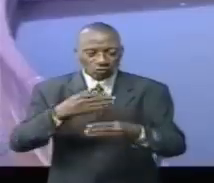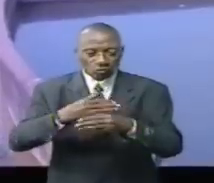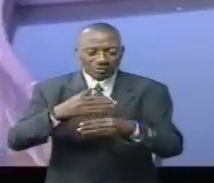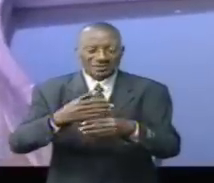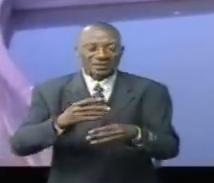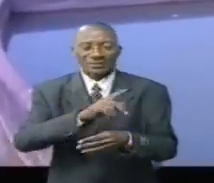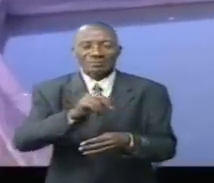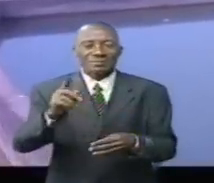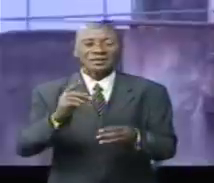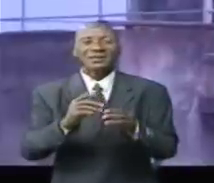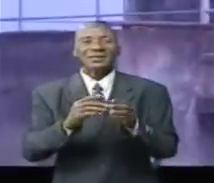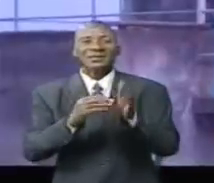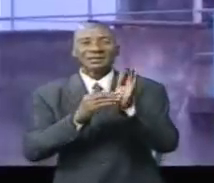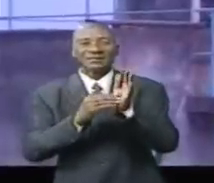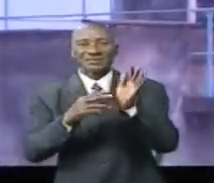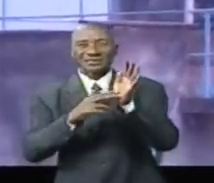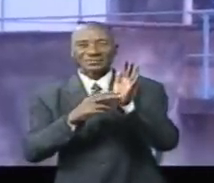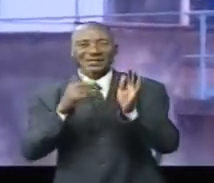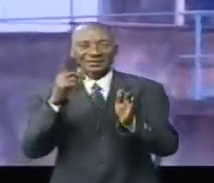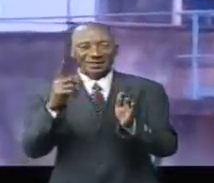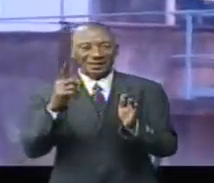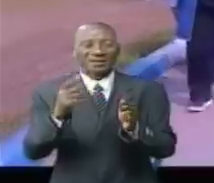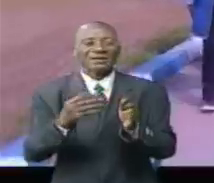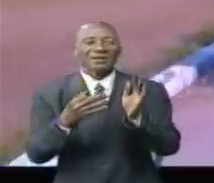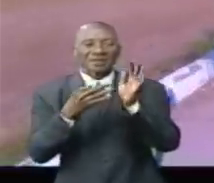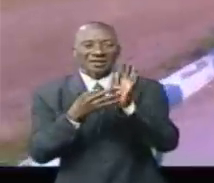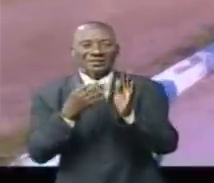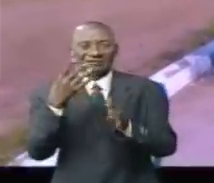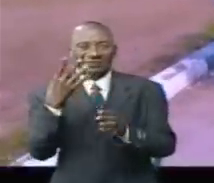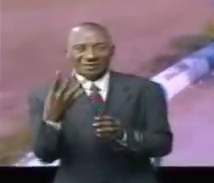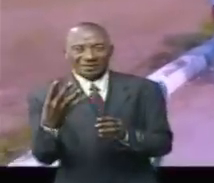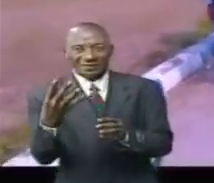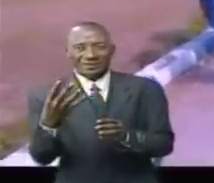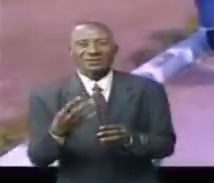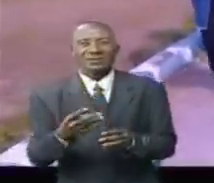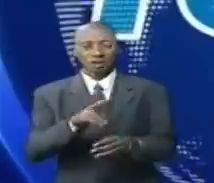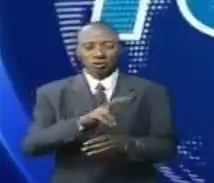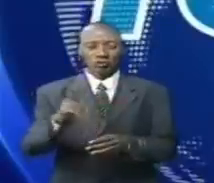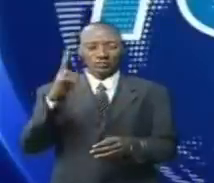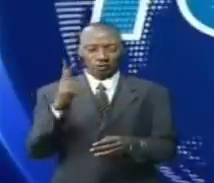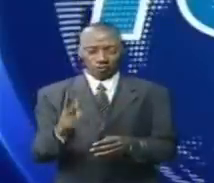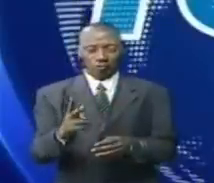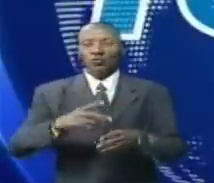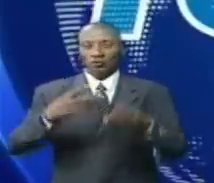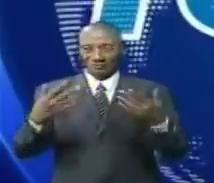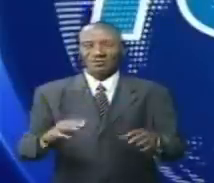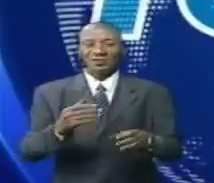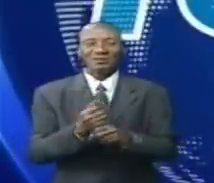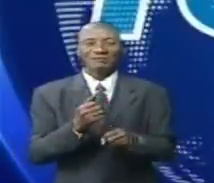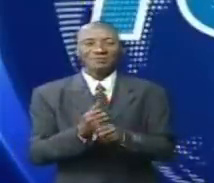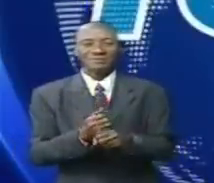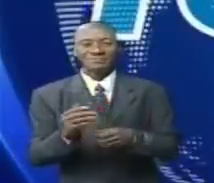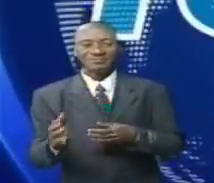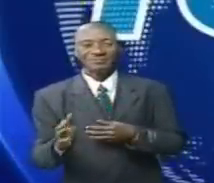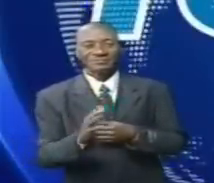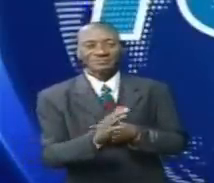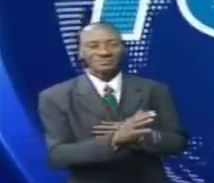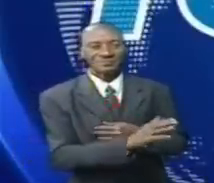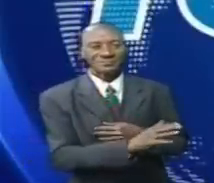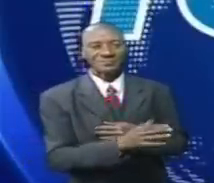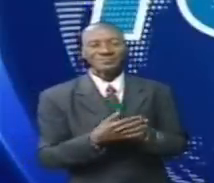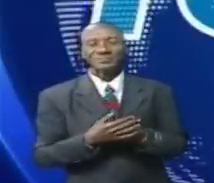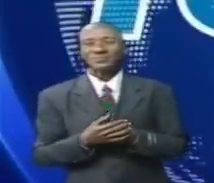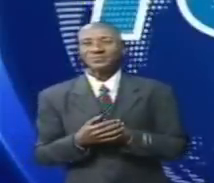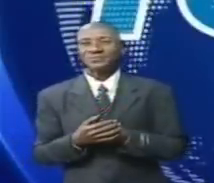1971, 1984 et pour terminer la 3e phase, en 2010. 25e anniversaire du règne du roi